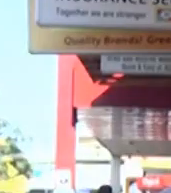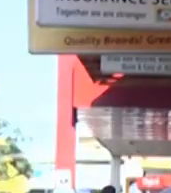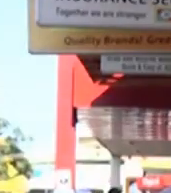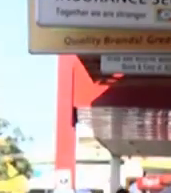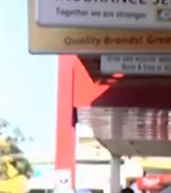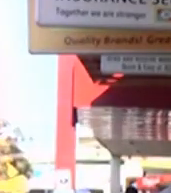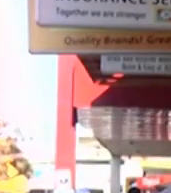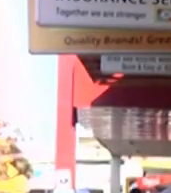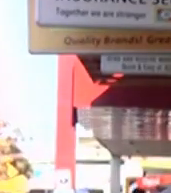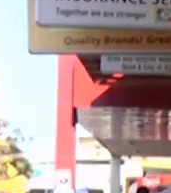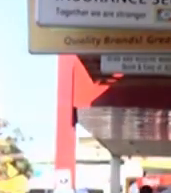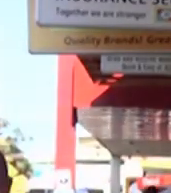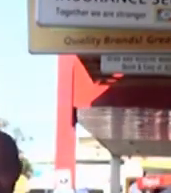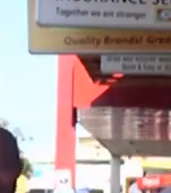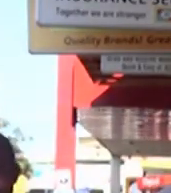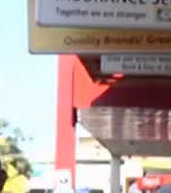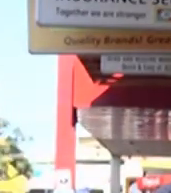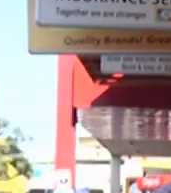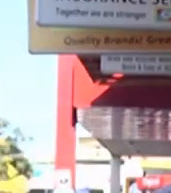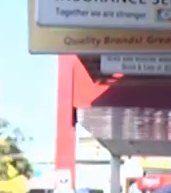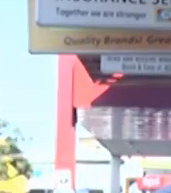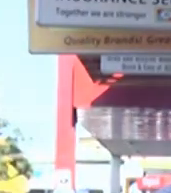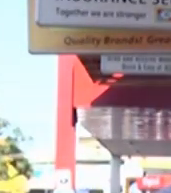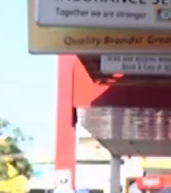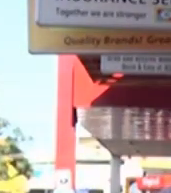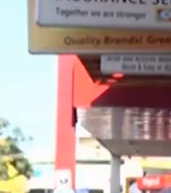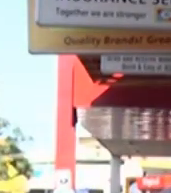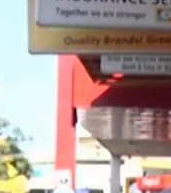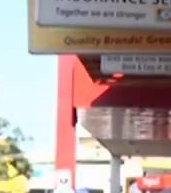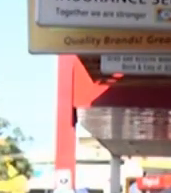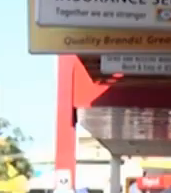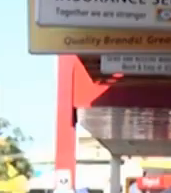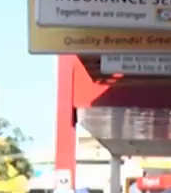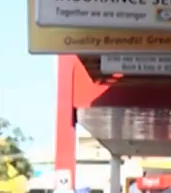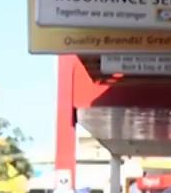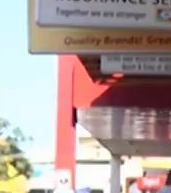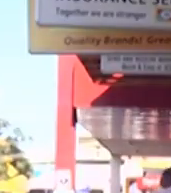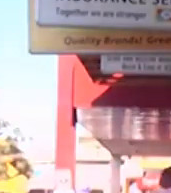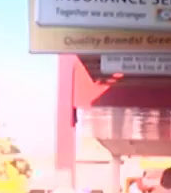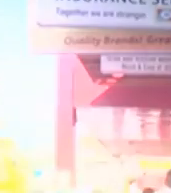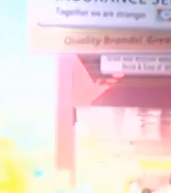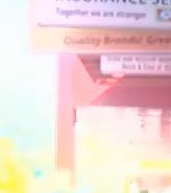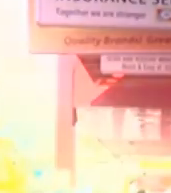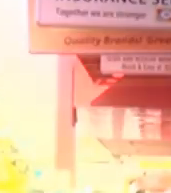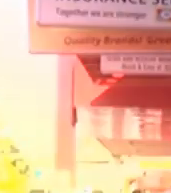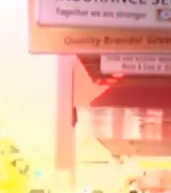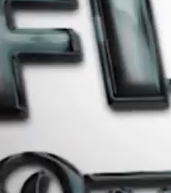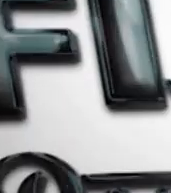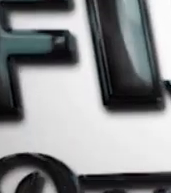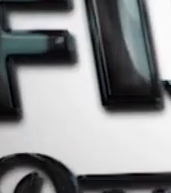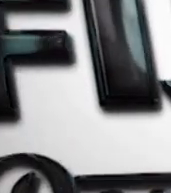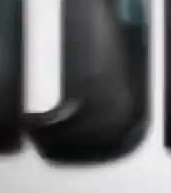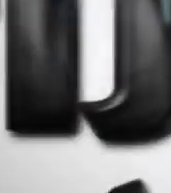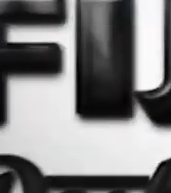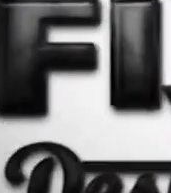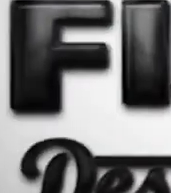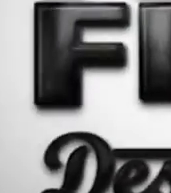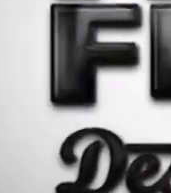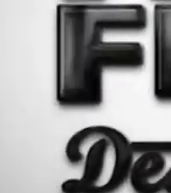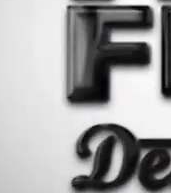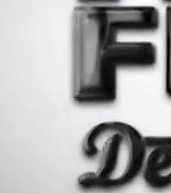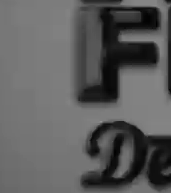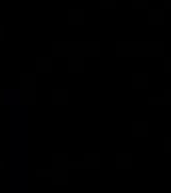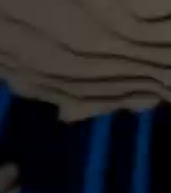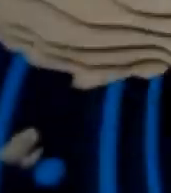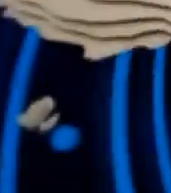मैं तो दिल्ली में रहता हूँ और रेडियो फीजी रोज सुनता हूँ. रेडियो फीजी 2